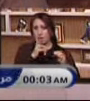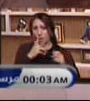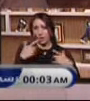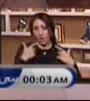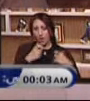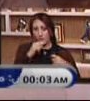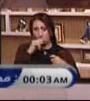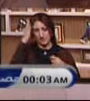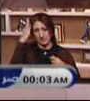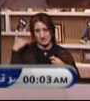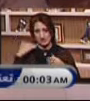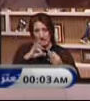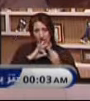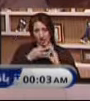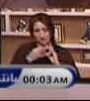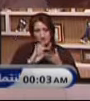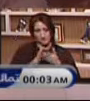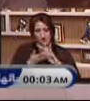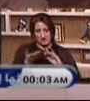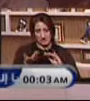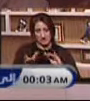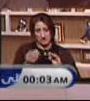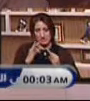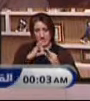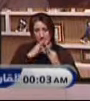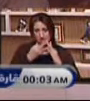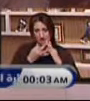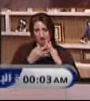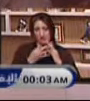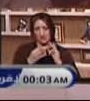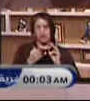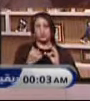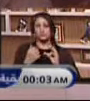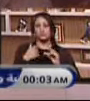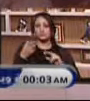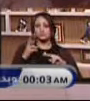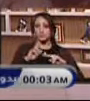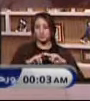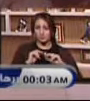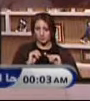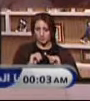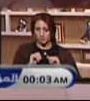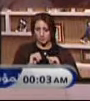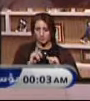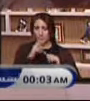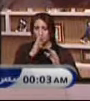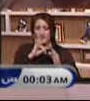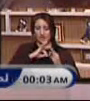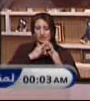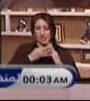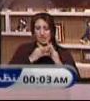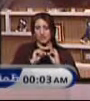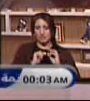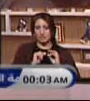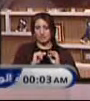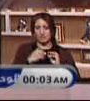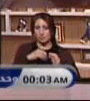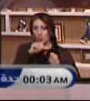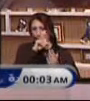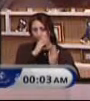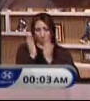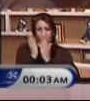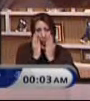والحرب والنساء. اما والله لولا ثلاث انا لم احفظ متى قام عودي، آية اقراها من كتاب